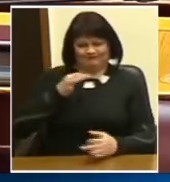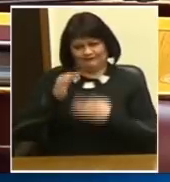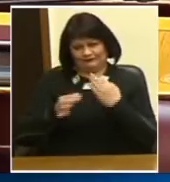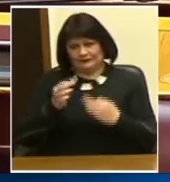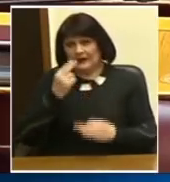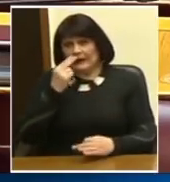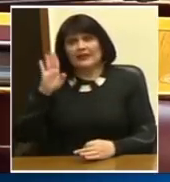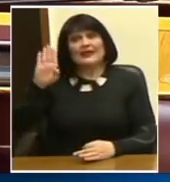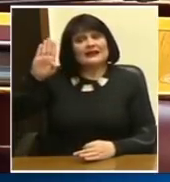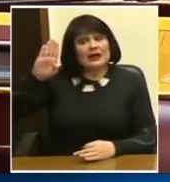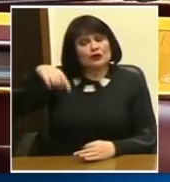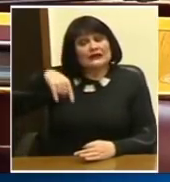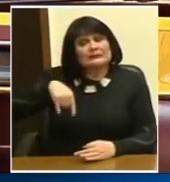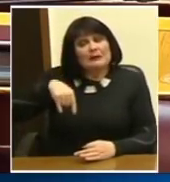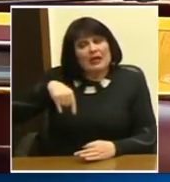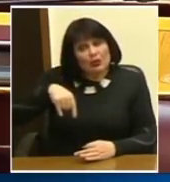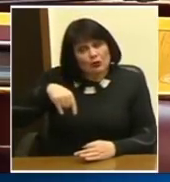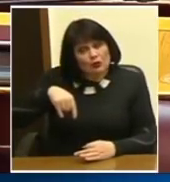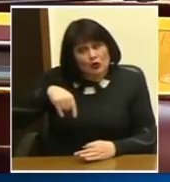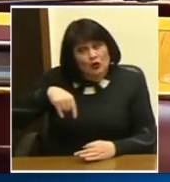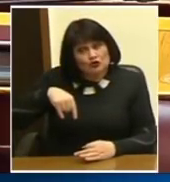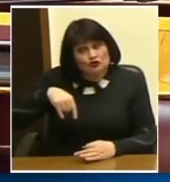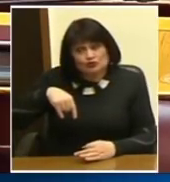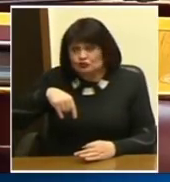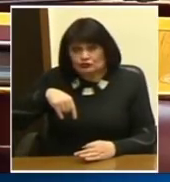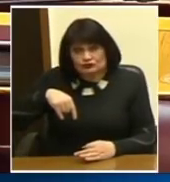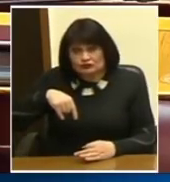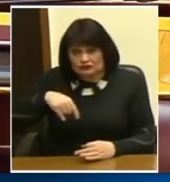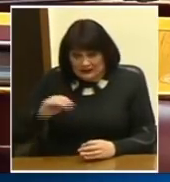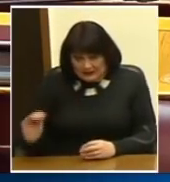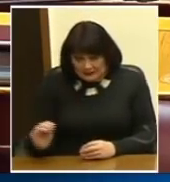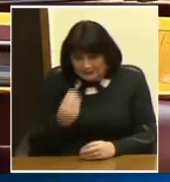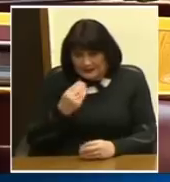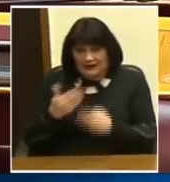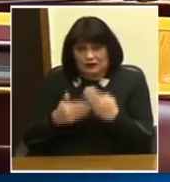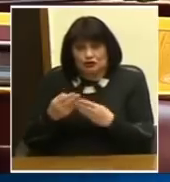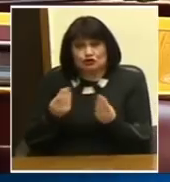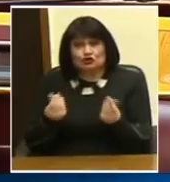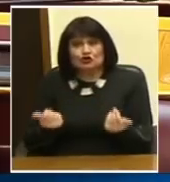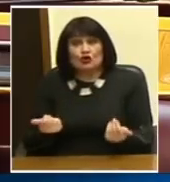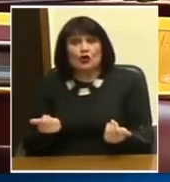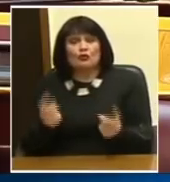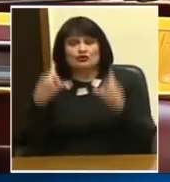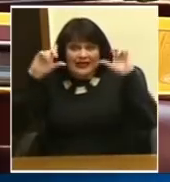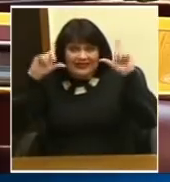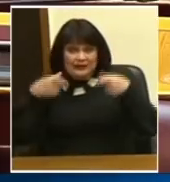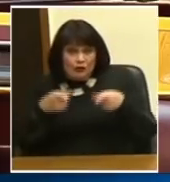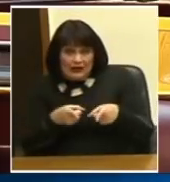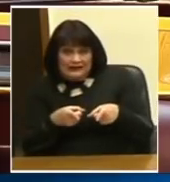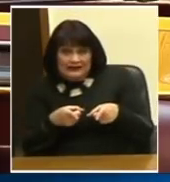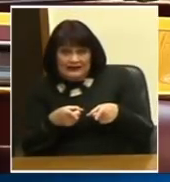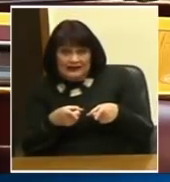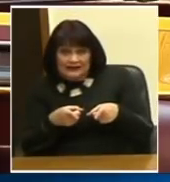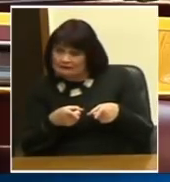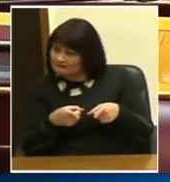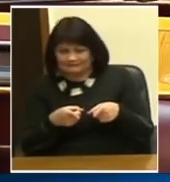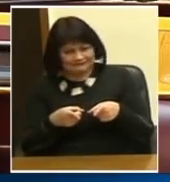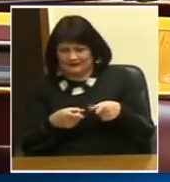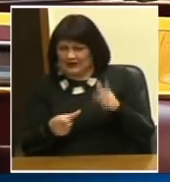δικτάτορας Παπαδόπουλος δεν εξελέγει με διαδικασίες δημοκρατικές πρόεδρος